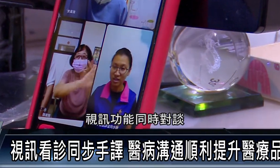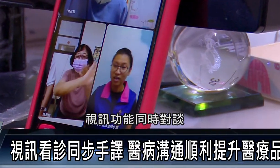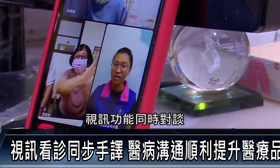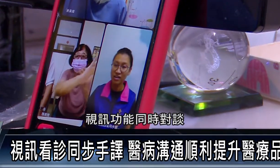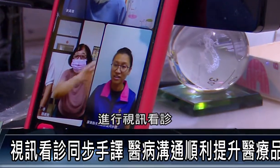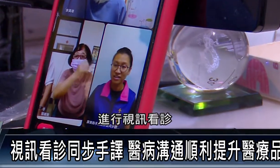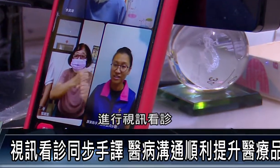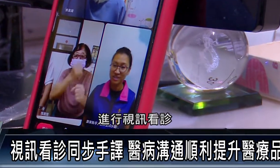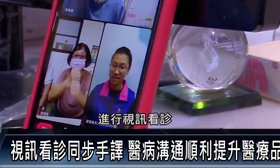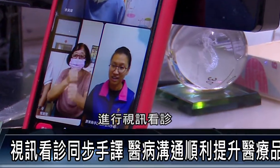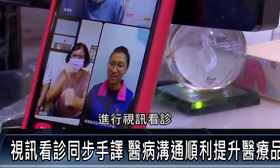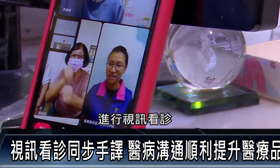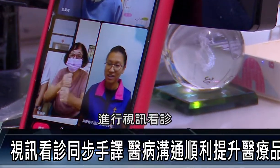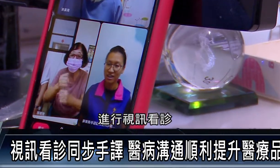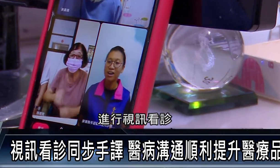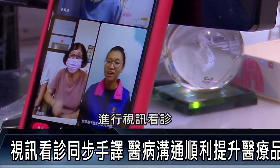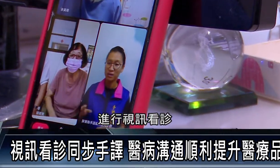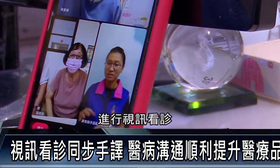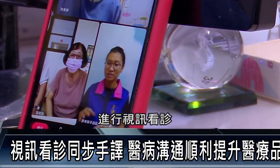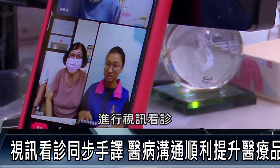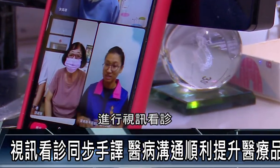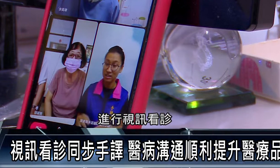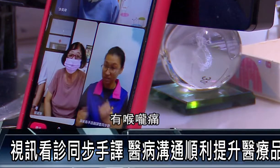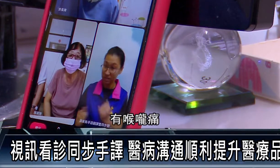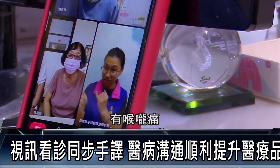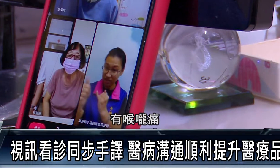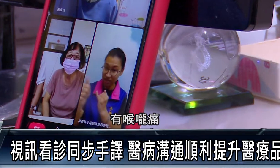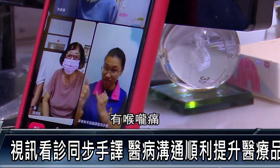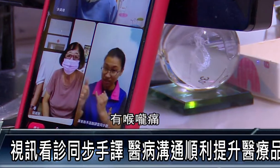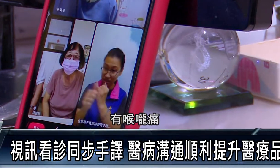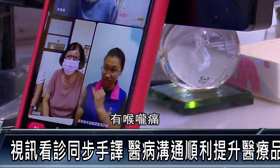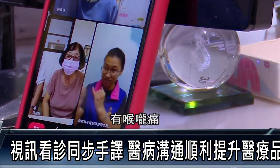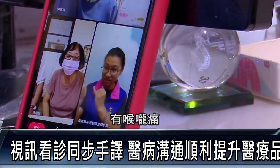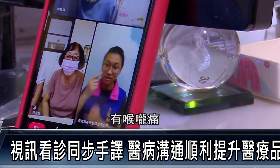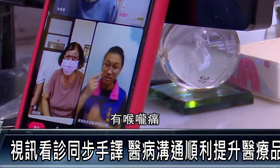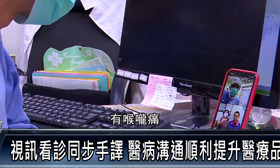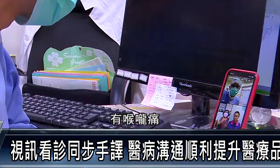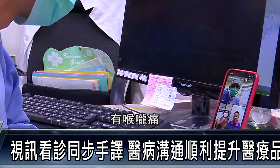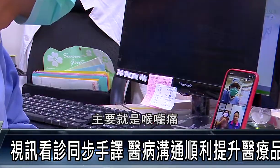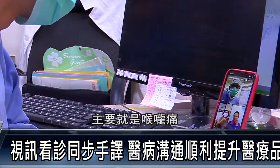同时对谈，进行视讯看诊。